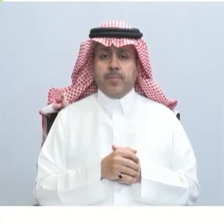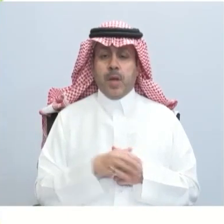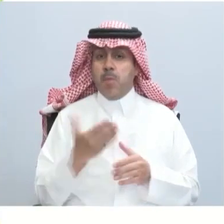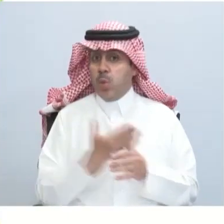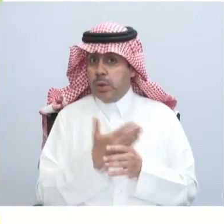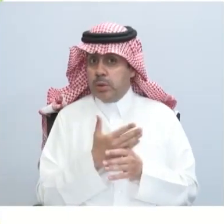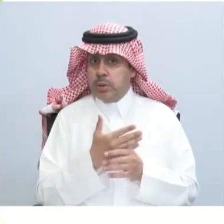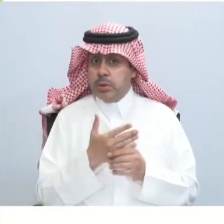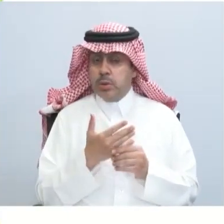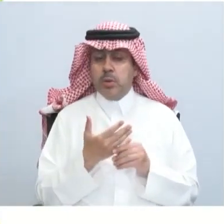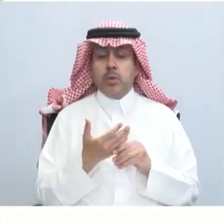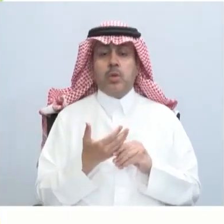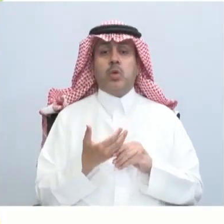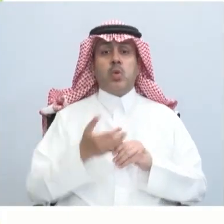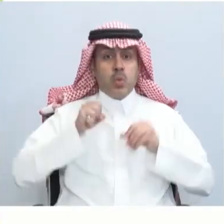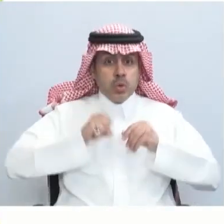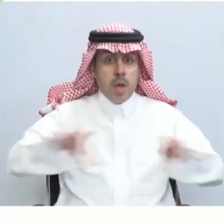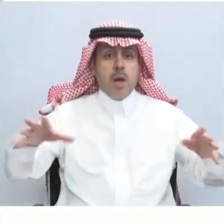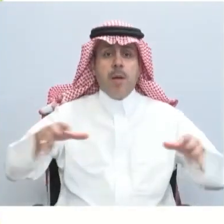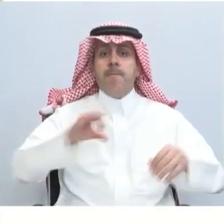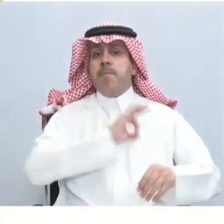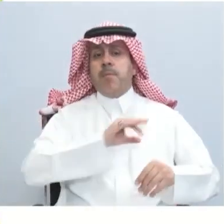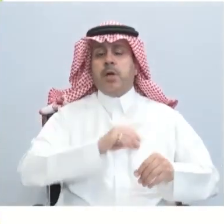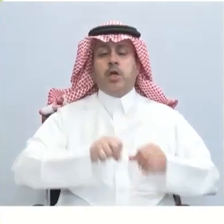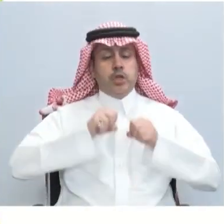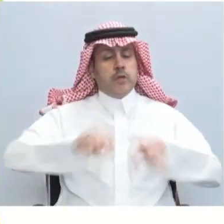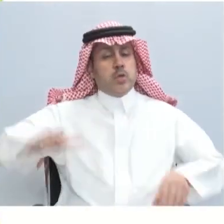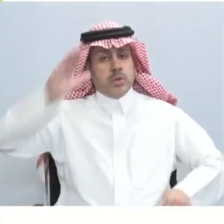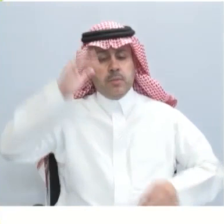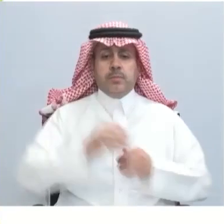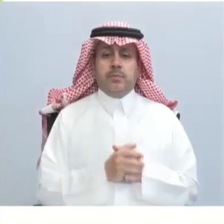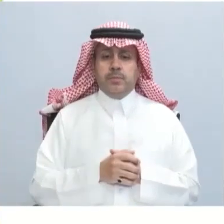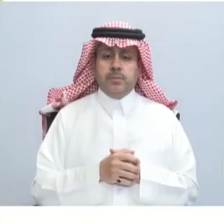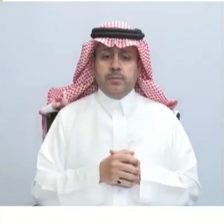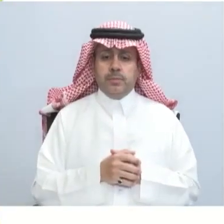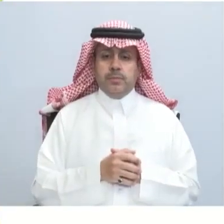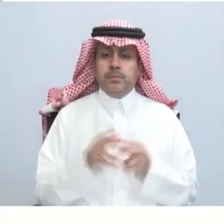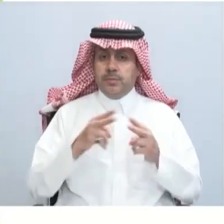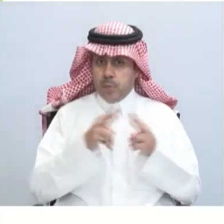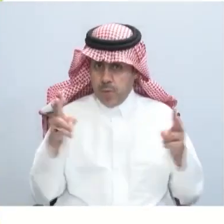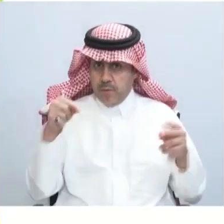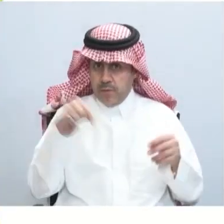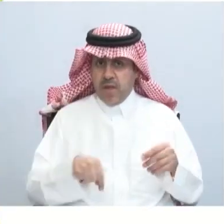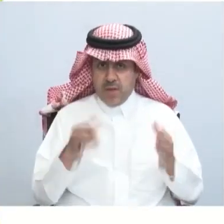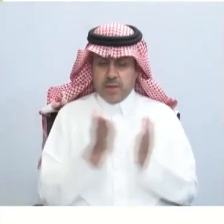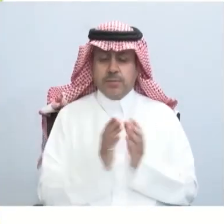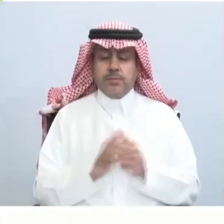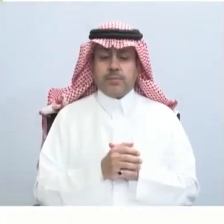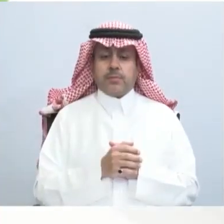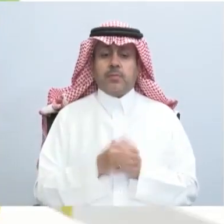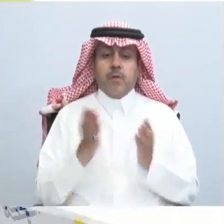يوصل الى هذه المحبه افشوا السلامه بينكم نبينه باذن الله تعالى في درس اليوم وكذلك في